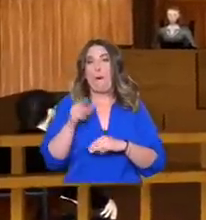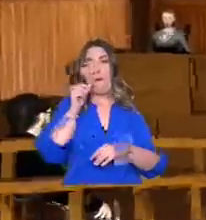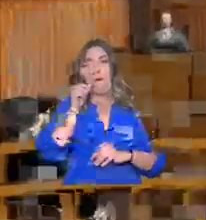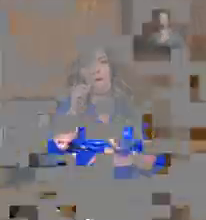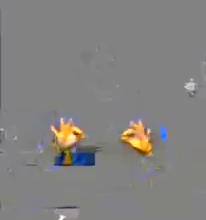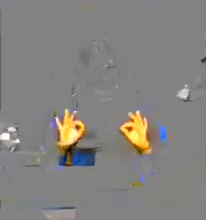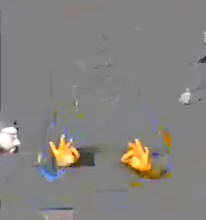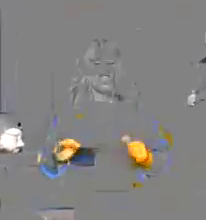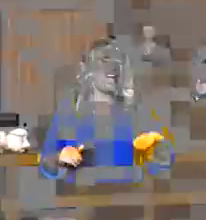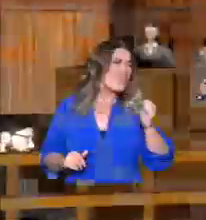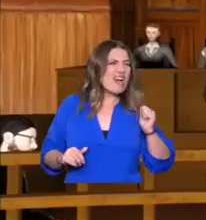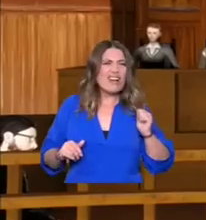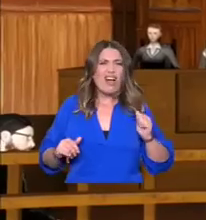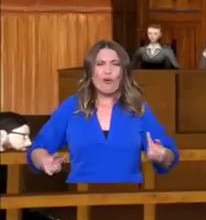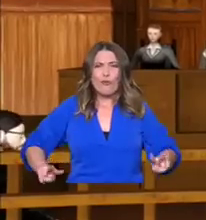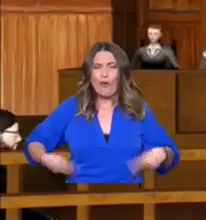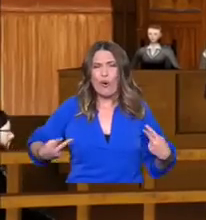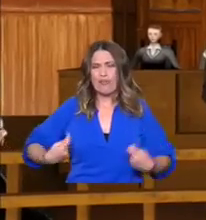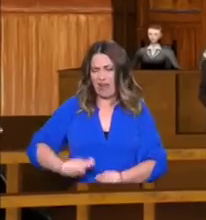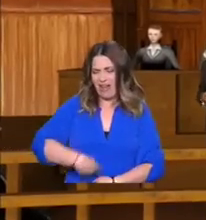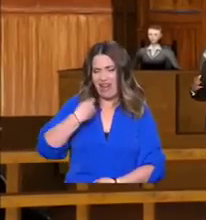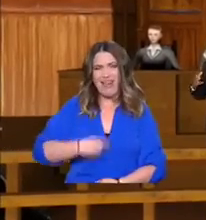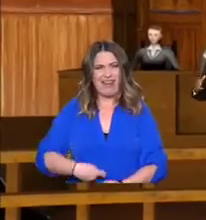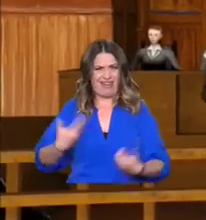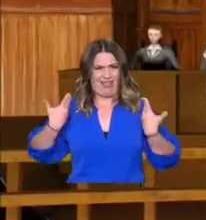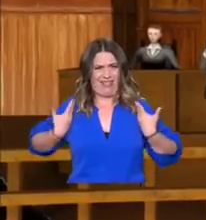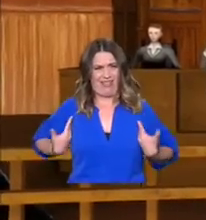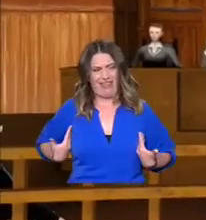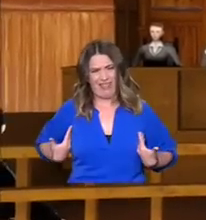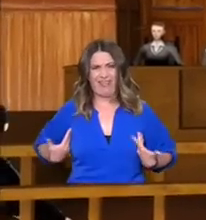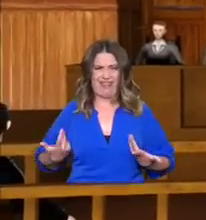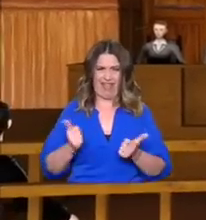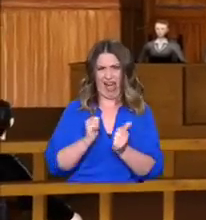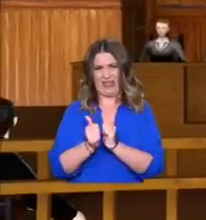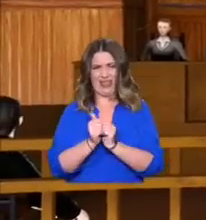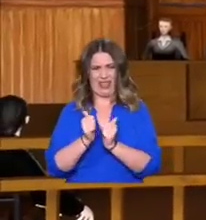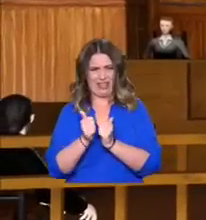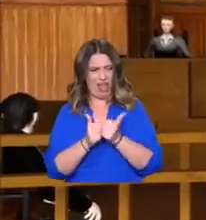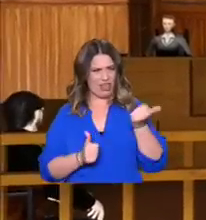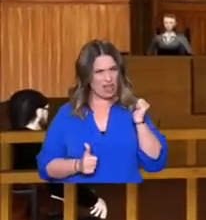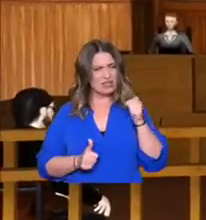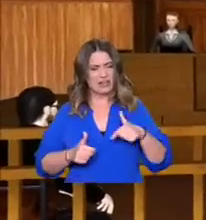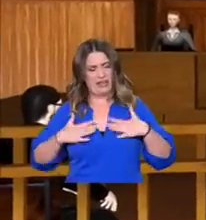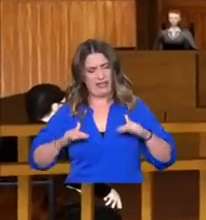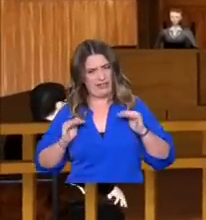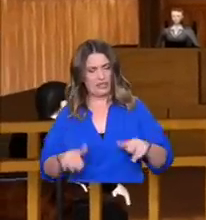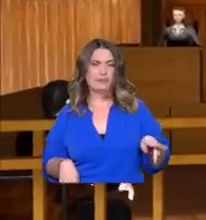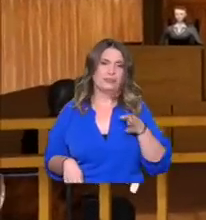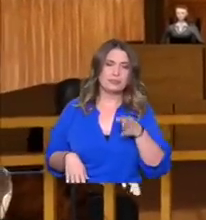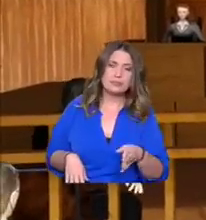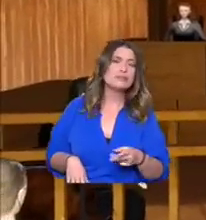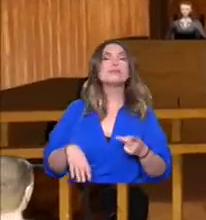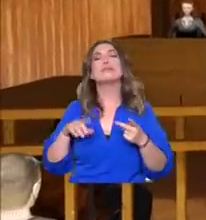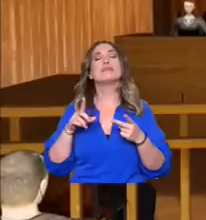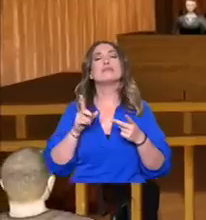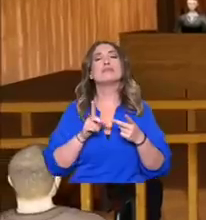είχε και χθες, με μια φόρμα και ένα μπουφάν, με πιο αθλητική περιβόλη. Μάρτυρα σήμερα, στη θέση του κυρίου Ηλιάδη που ήταν